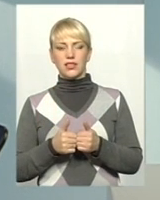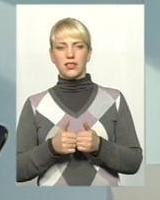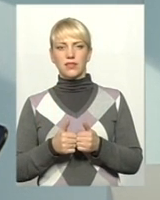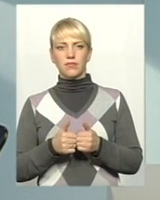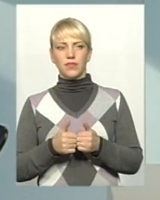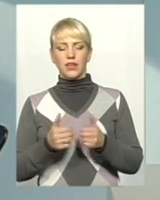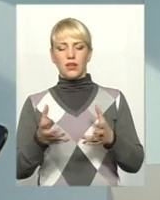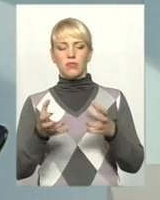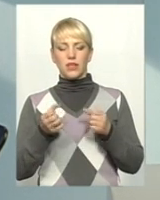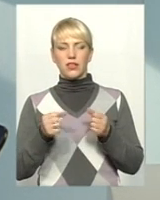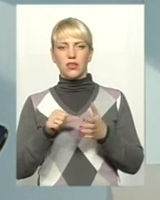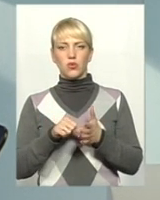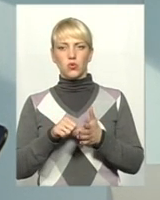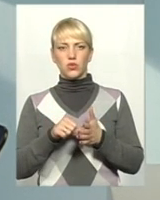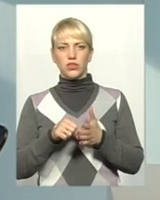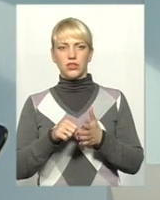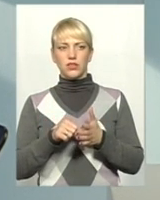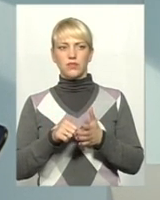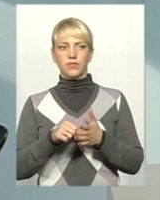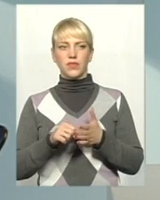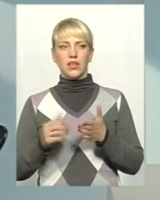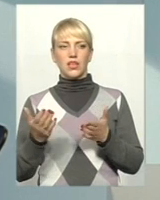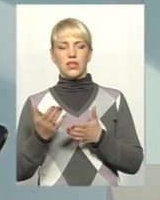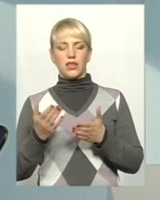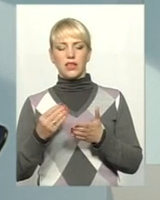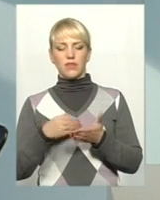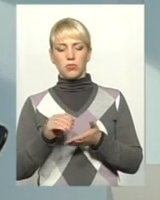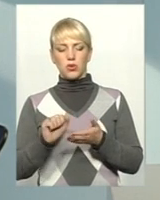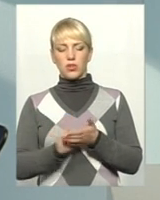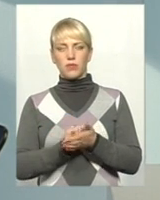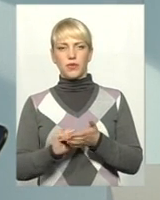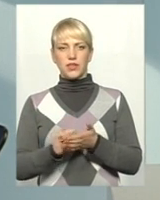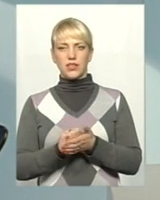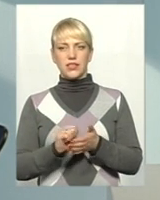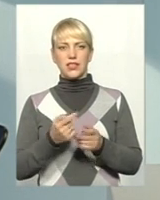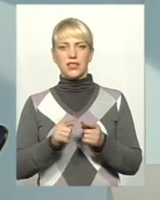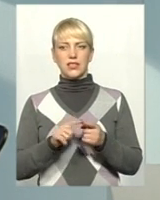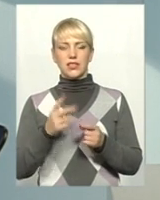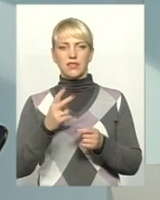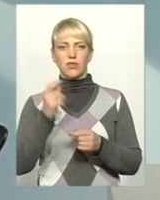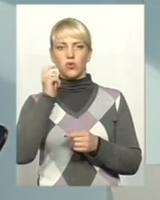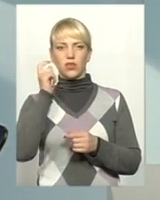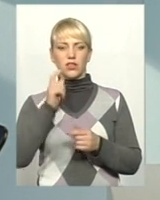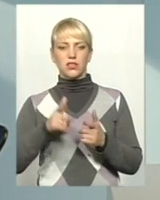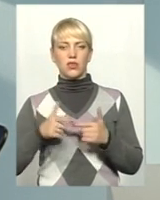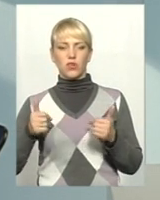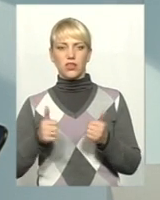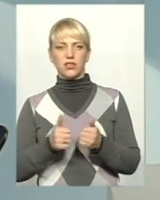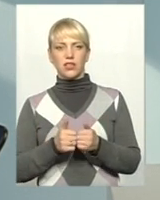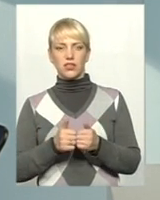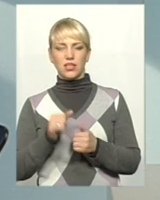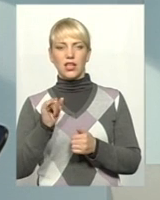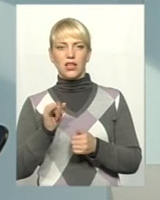прийняли участь, які викупили тендерну документацію, з них дві українських організації. І,